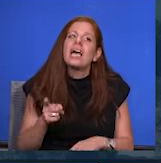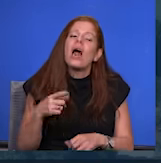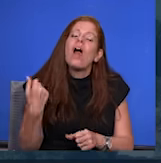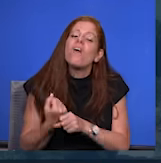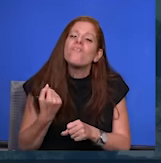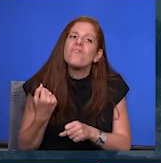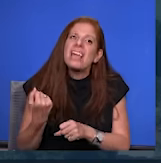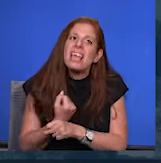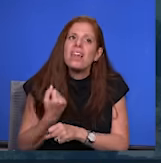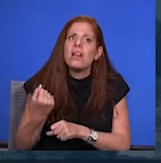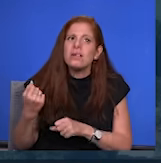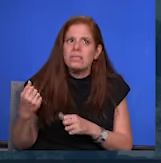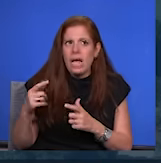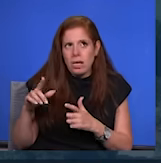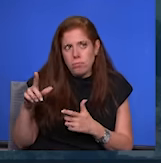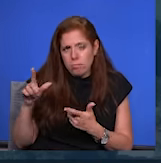זה,